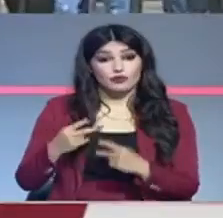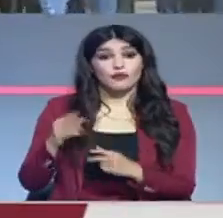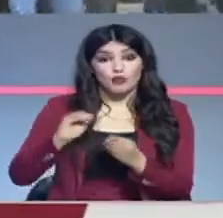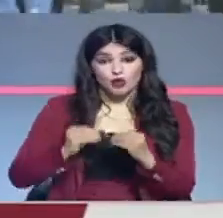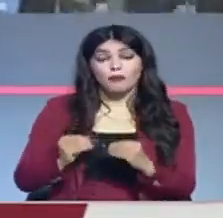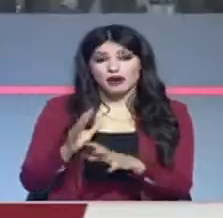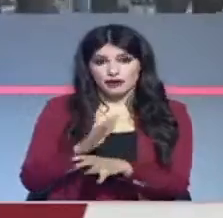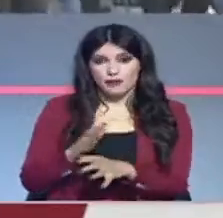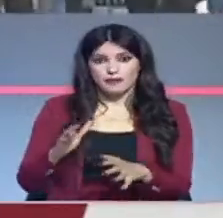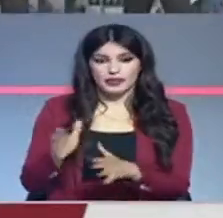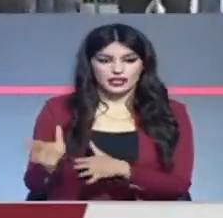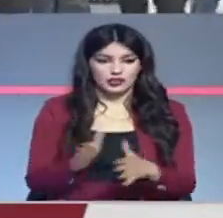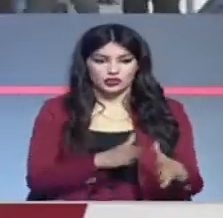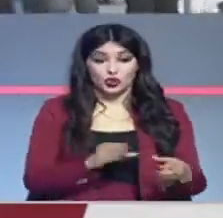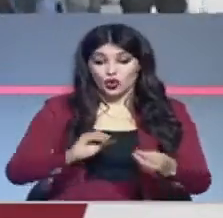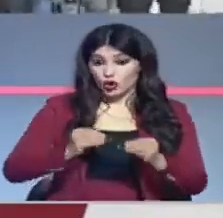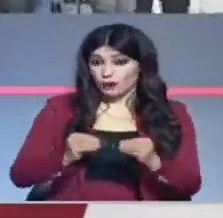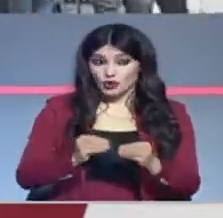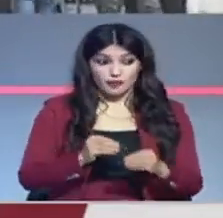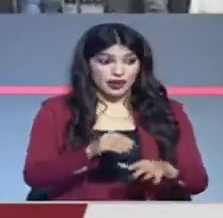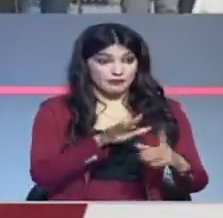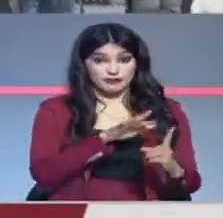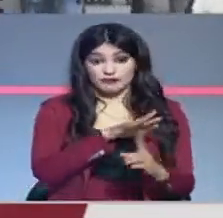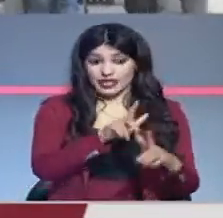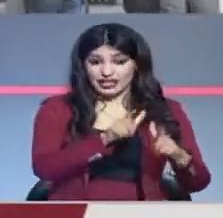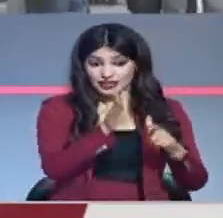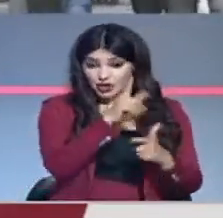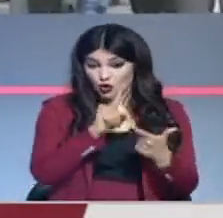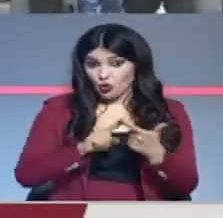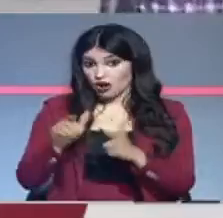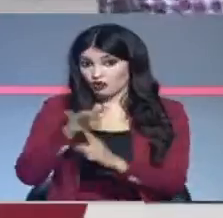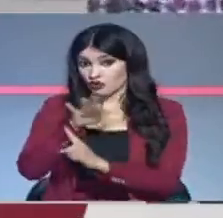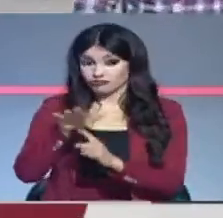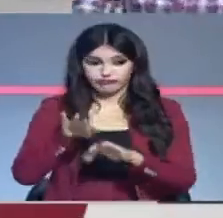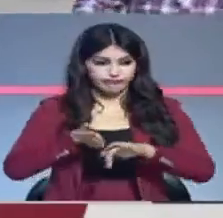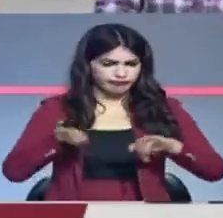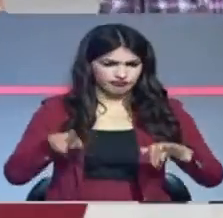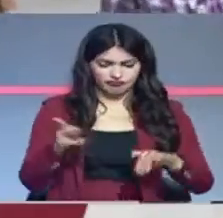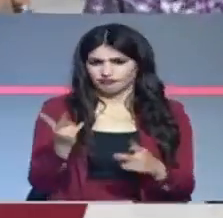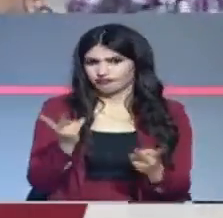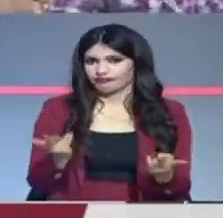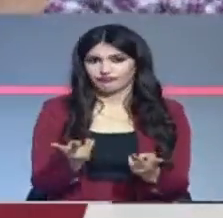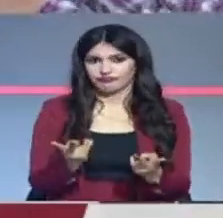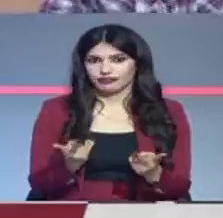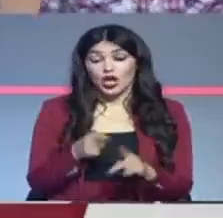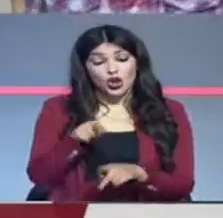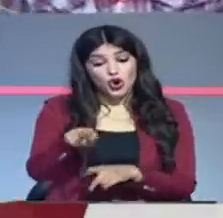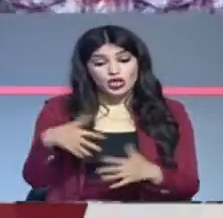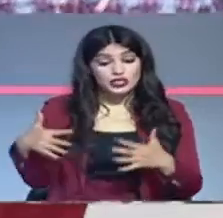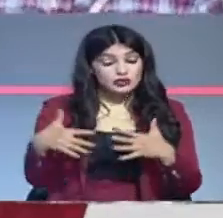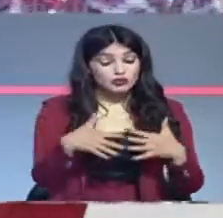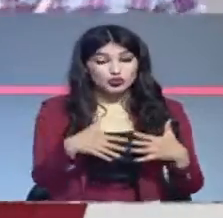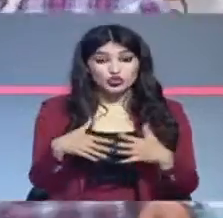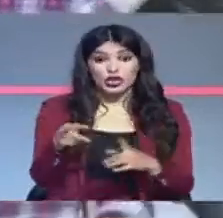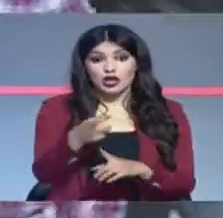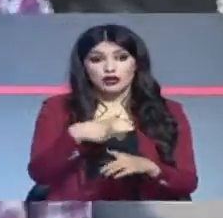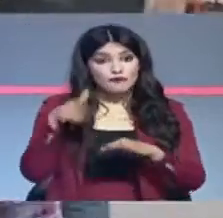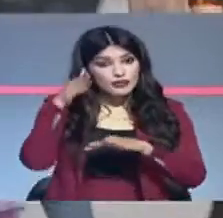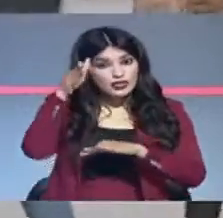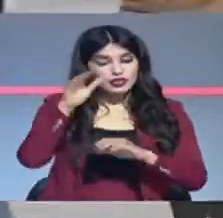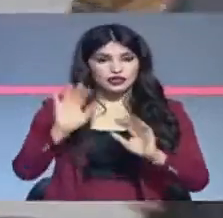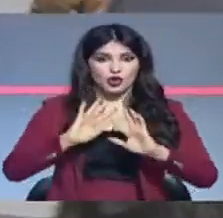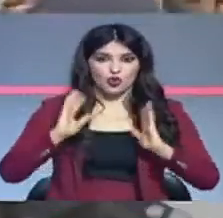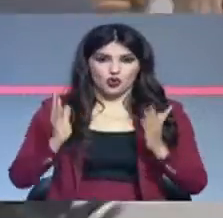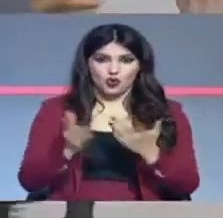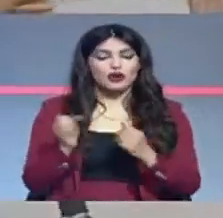هذه القطيعه وفق محدثنا قد تنسحب هال عده ملفات ذات اولويه تستجب شراكه انفضاض تطوراتها العامه